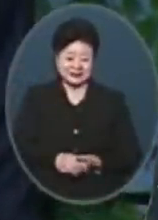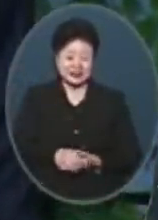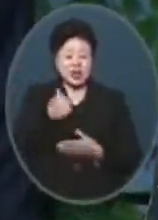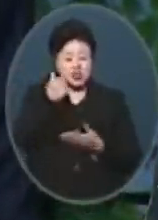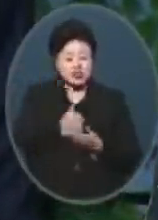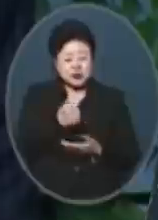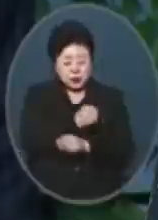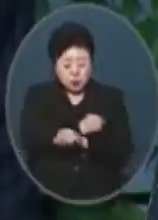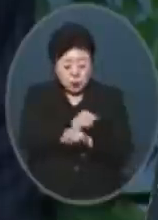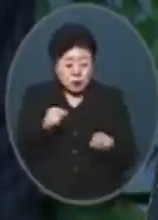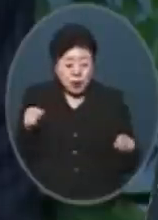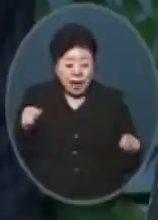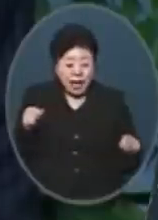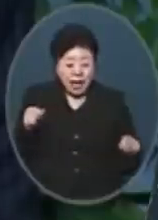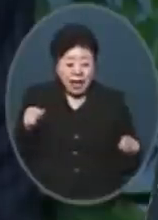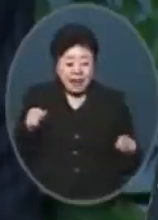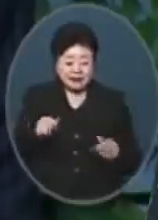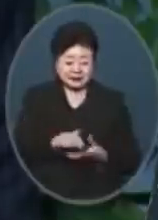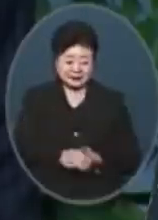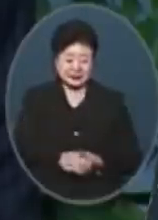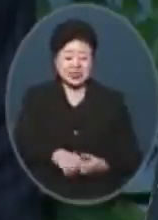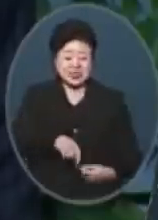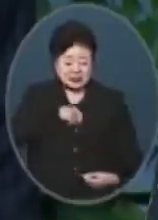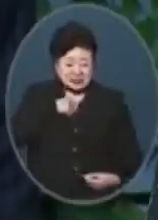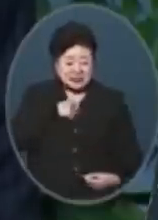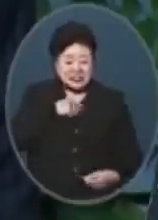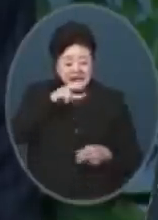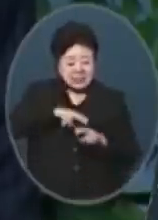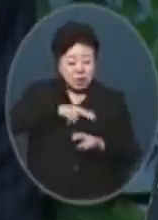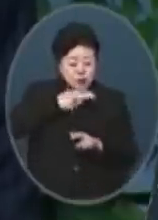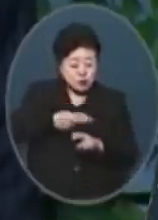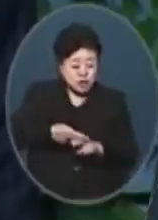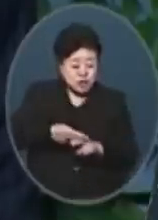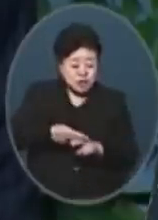죄의 용서와 의의 선물을